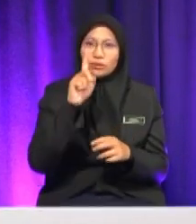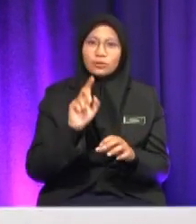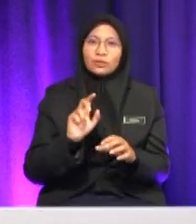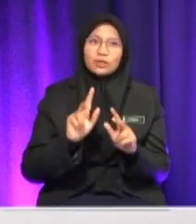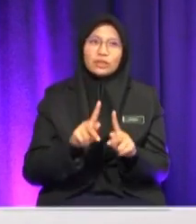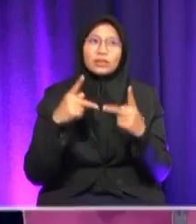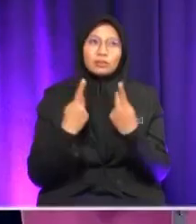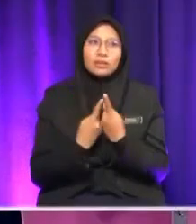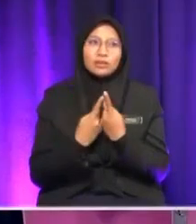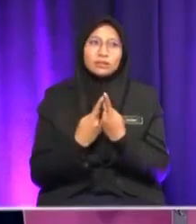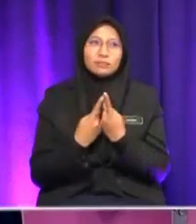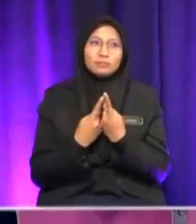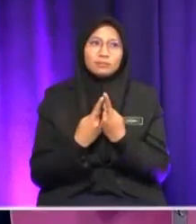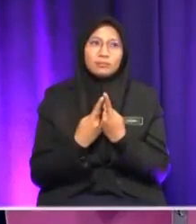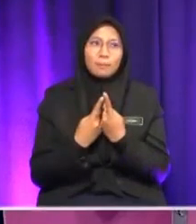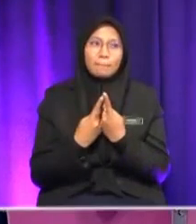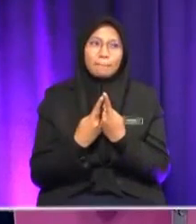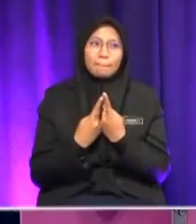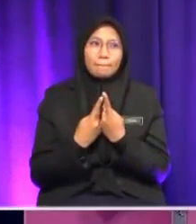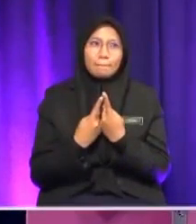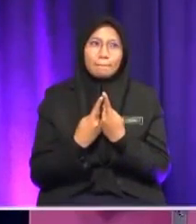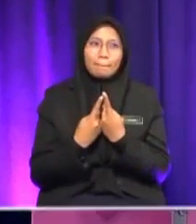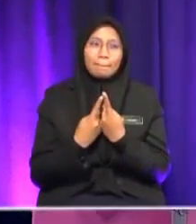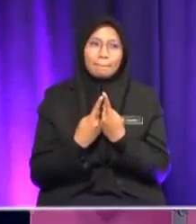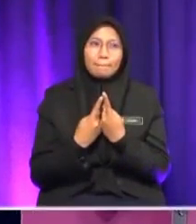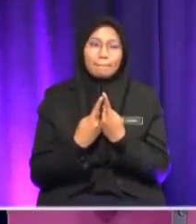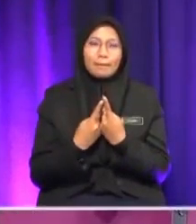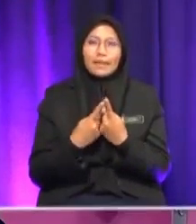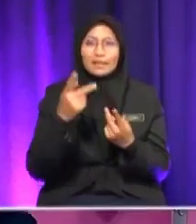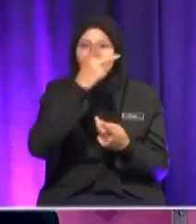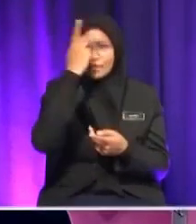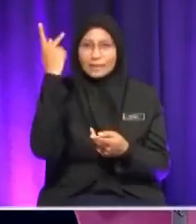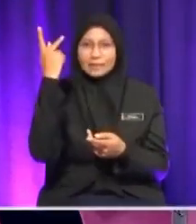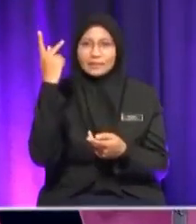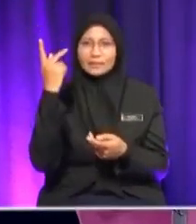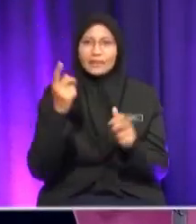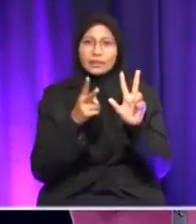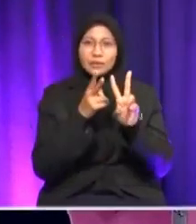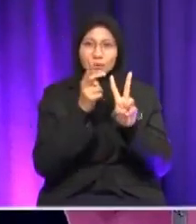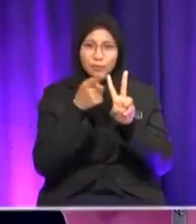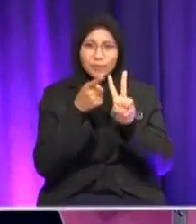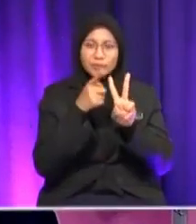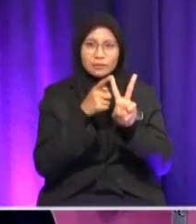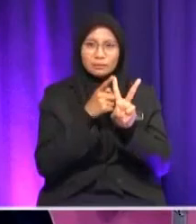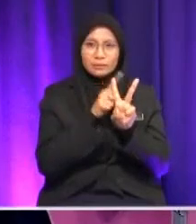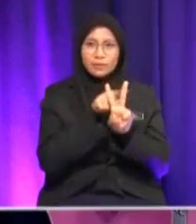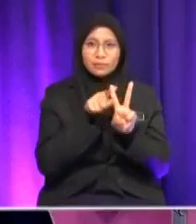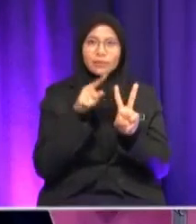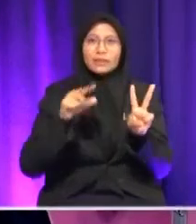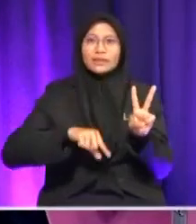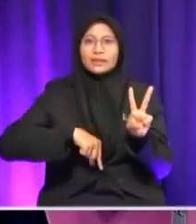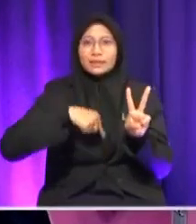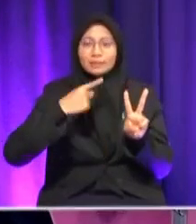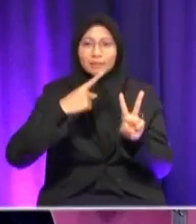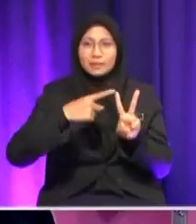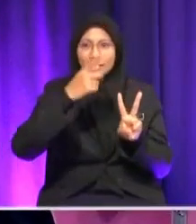kedua tadi perasaan positif, berasa gembira apabila kita bijak menguruskan kewangan, dan perasaan negatif pula apabila kita